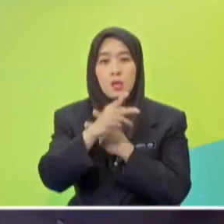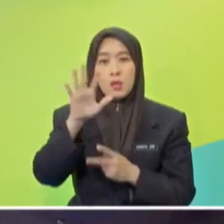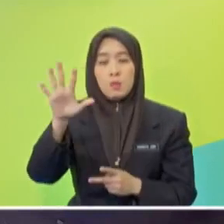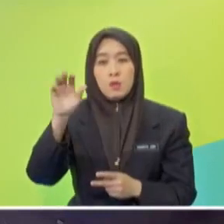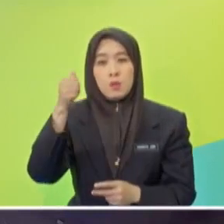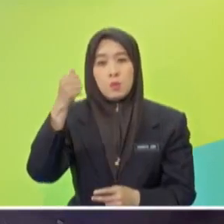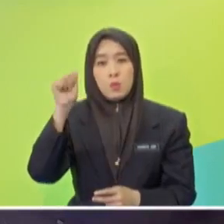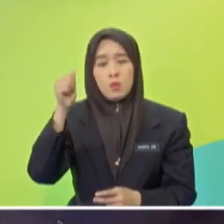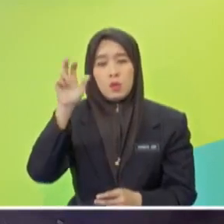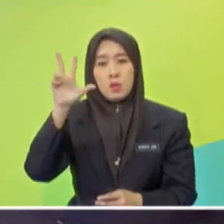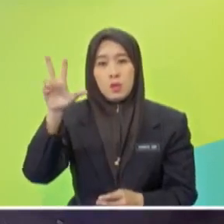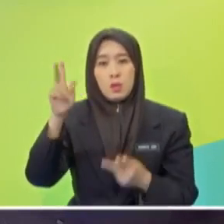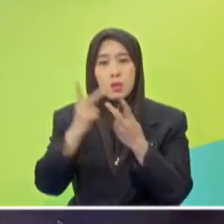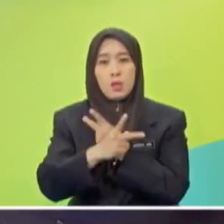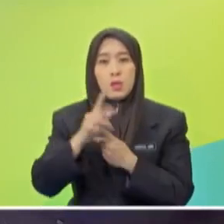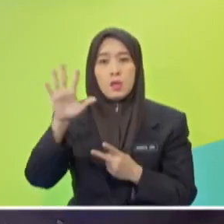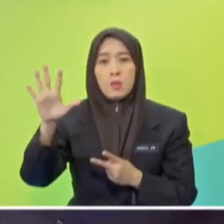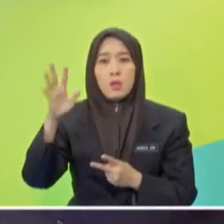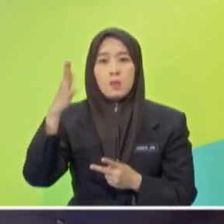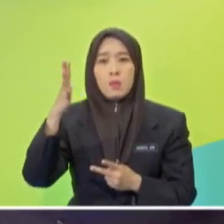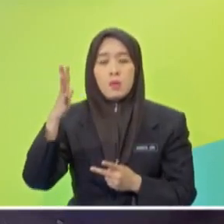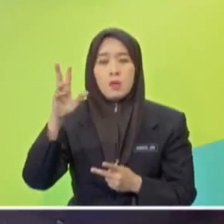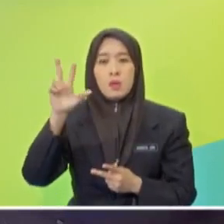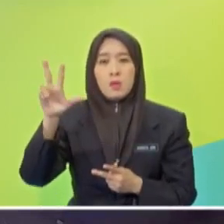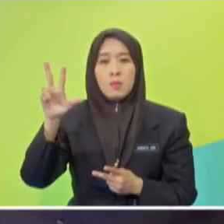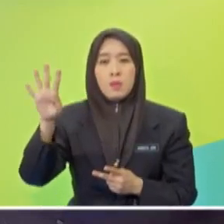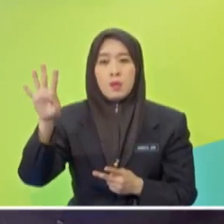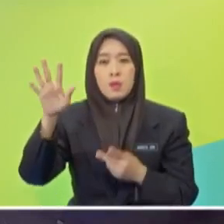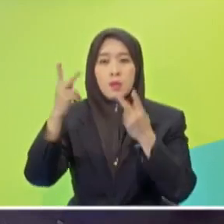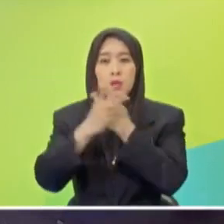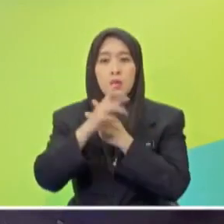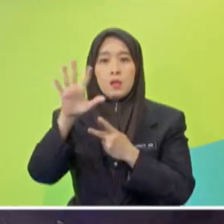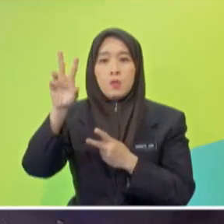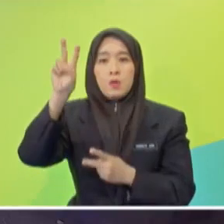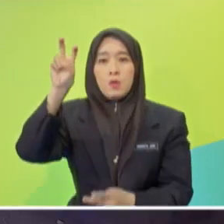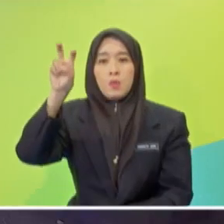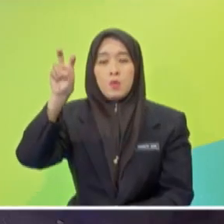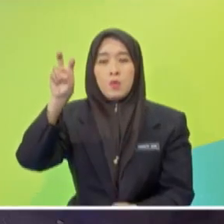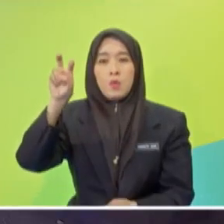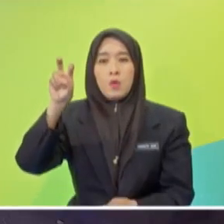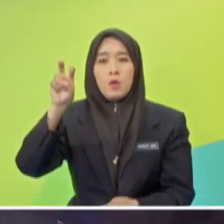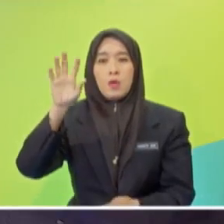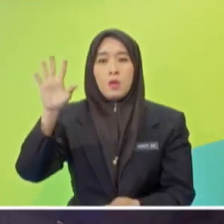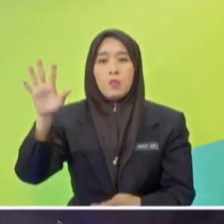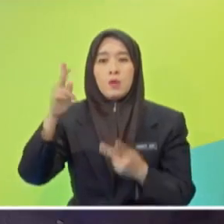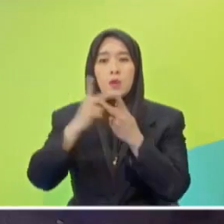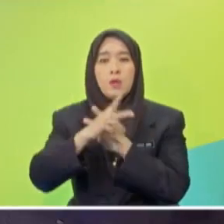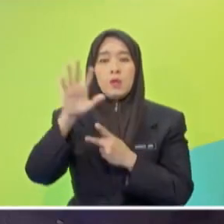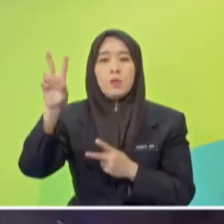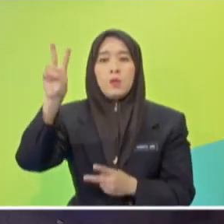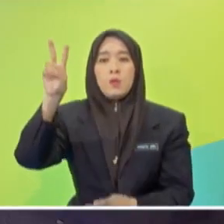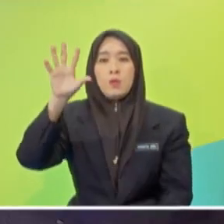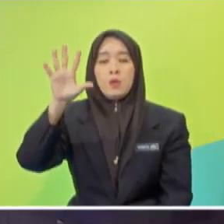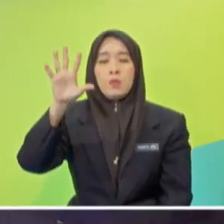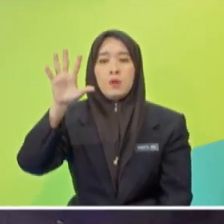tiga dah lima 15 empat dan lima 20 oke lima darah lima 25 Oke